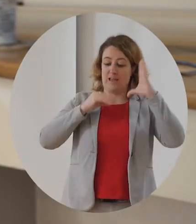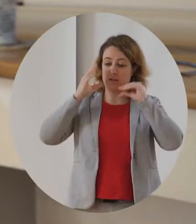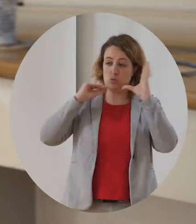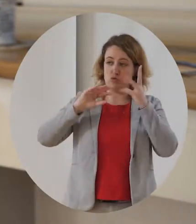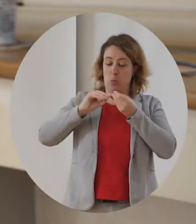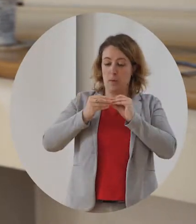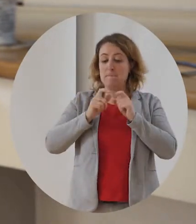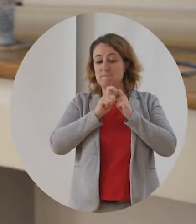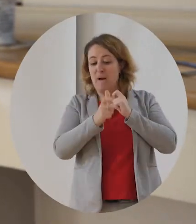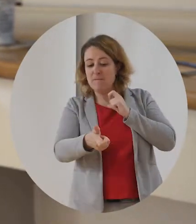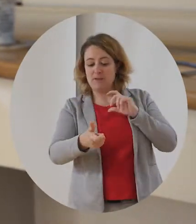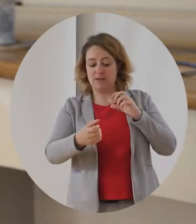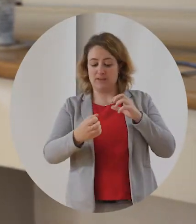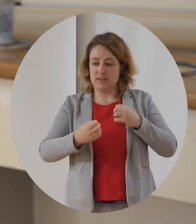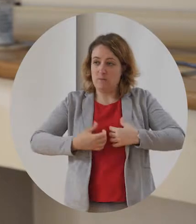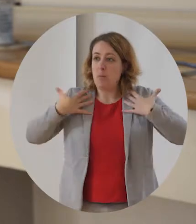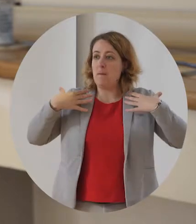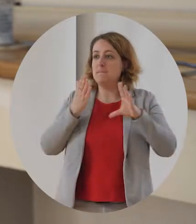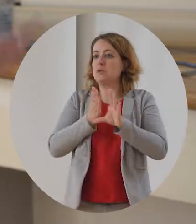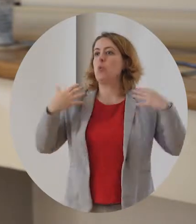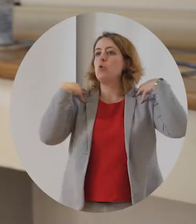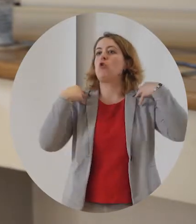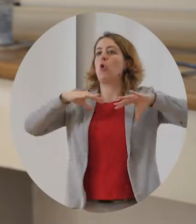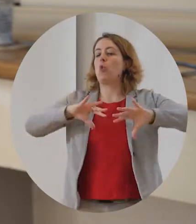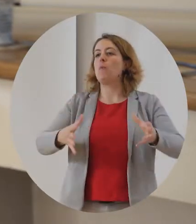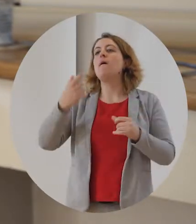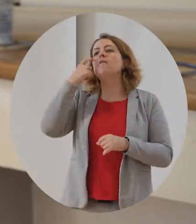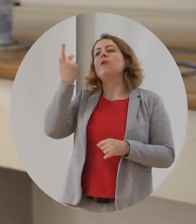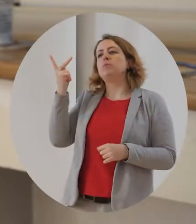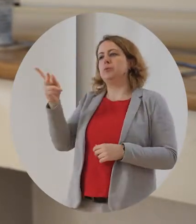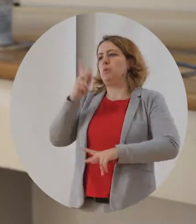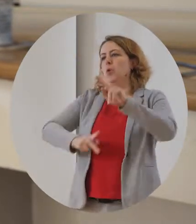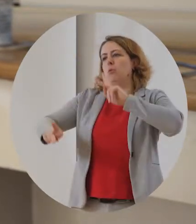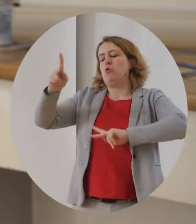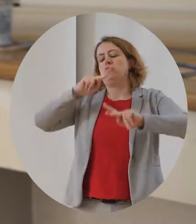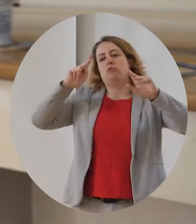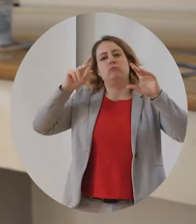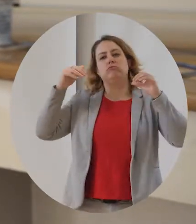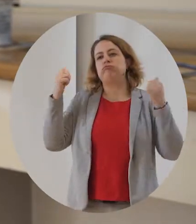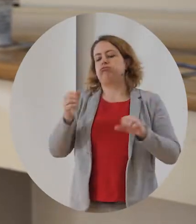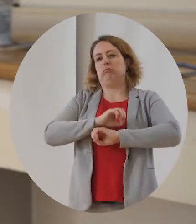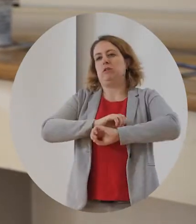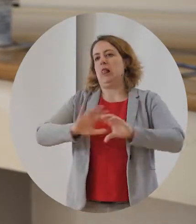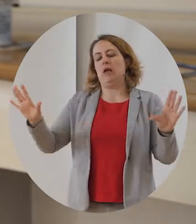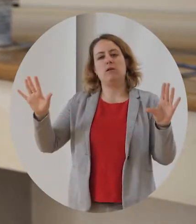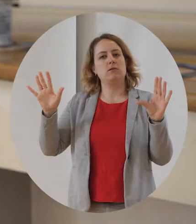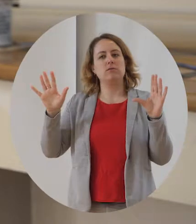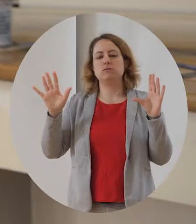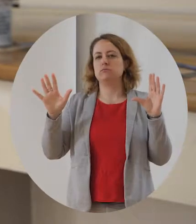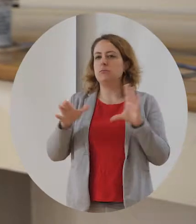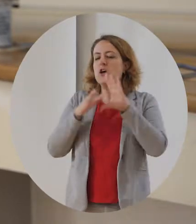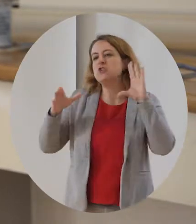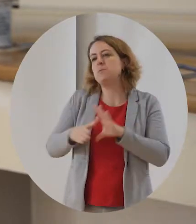J'en profite pour dire que vous verrez, leur PowerPoint est très, très bien illustré. Et les